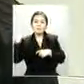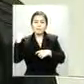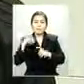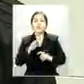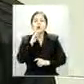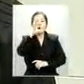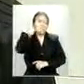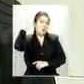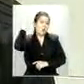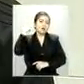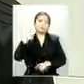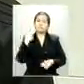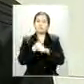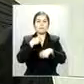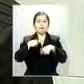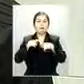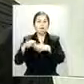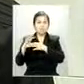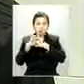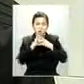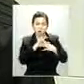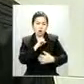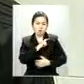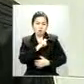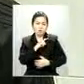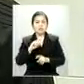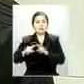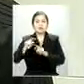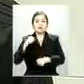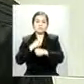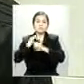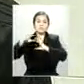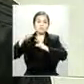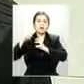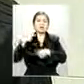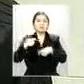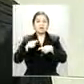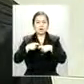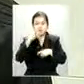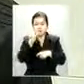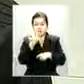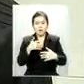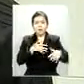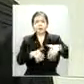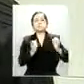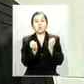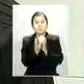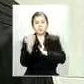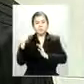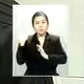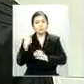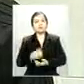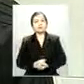ได้เลยว่ามันค่อนข้างยากที่จะทำเรื่องเกี่ยวกับพระหรือศาสนาหรืออะไรอย่างเงี้ยครับเพราะว่ามันเป็นเรื่องเซนซิทีฟซึ่งเริ่มตั้งแต่ต้นในทุนหรืออะไร ก็